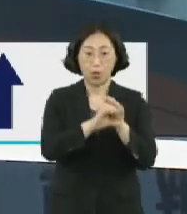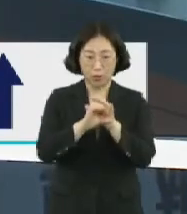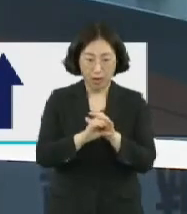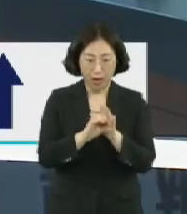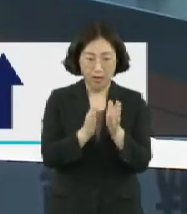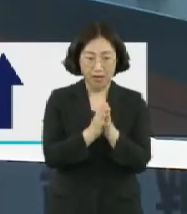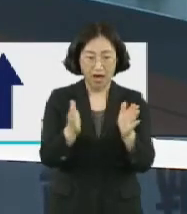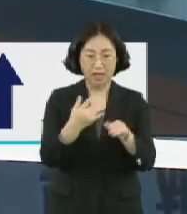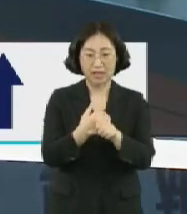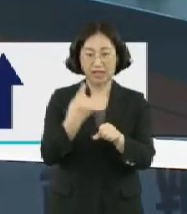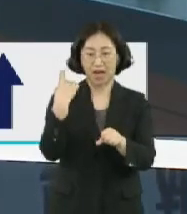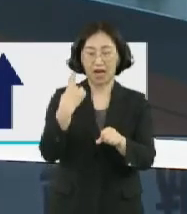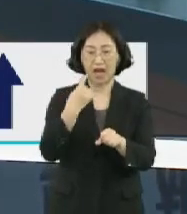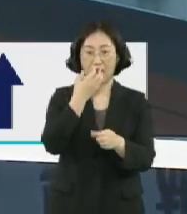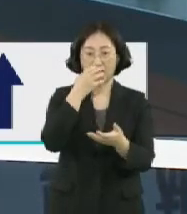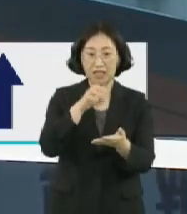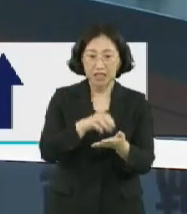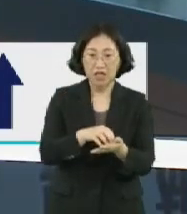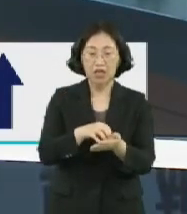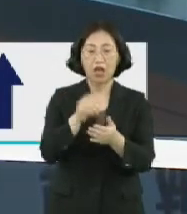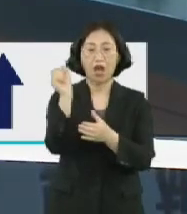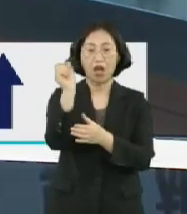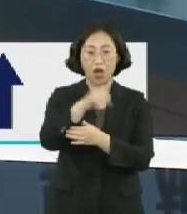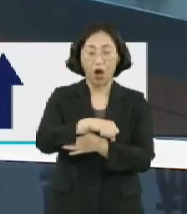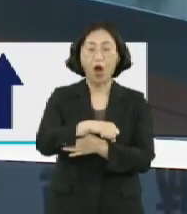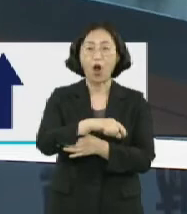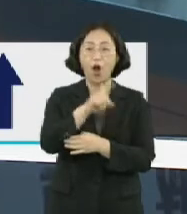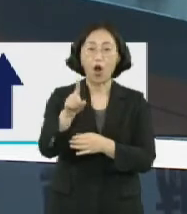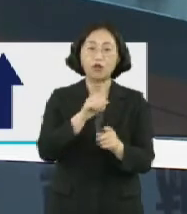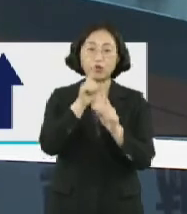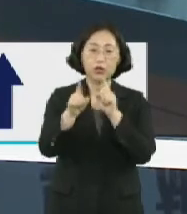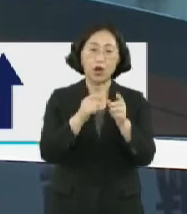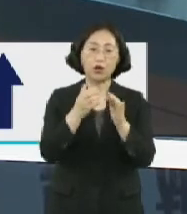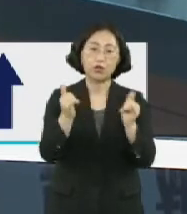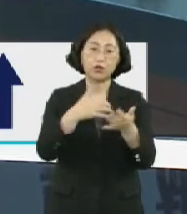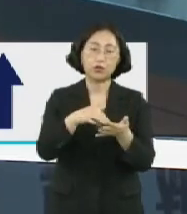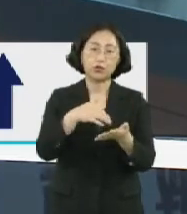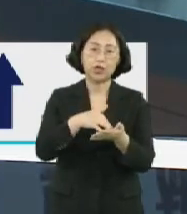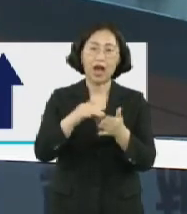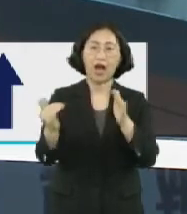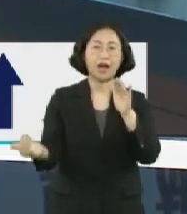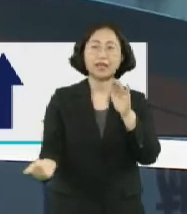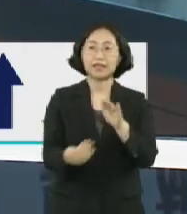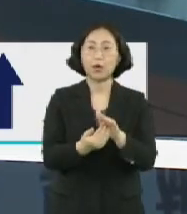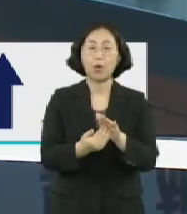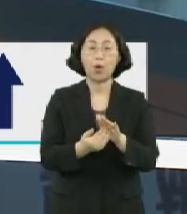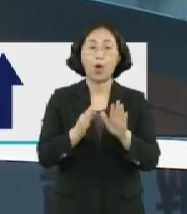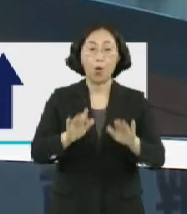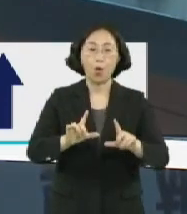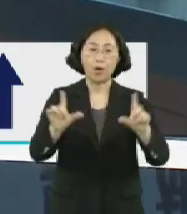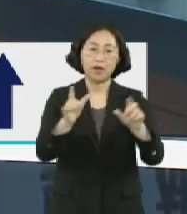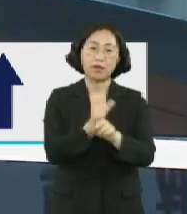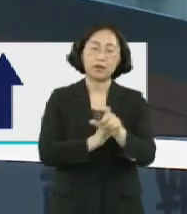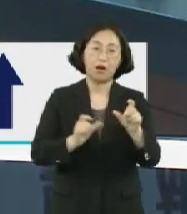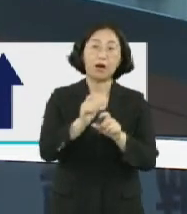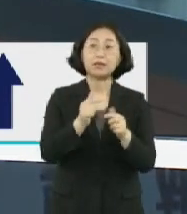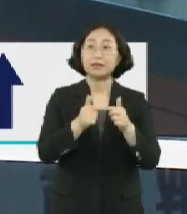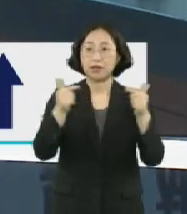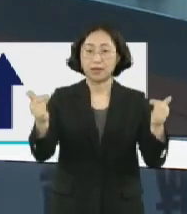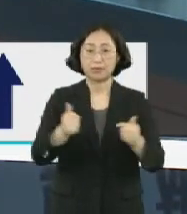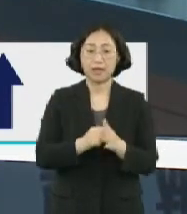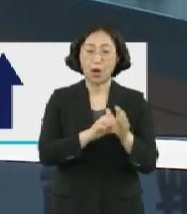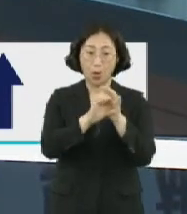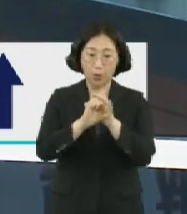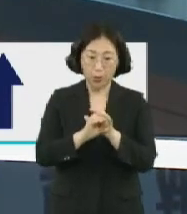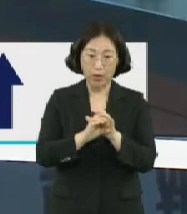코로나19가 시작된 지난해 특허 등 지식재산권 출원 건수가 역대 최고치를 기록했는데 올해는 더 늘었습니다.